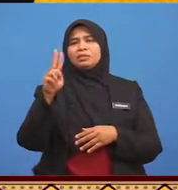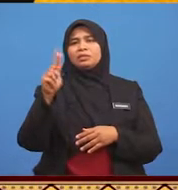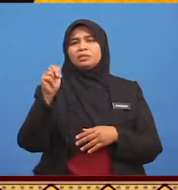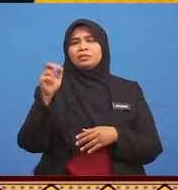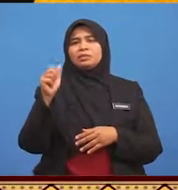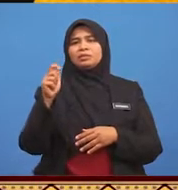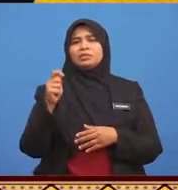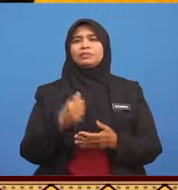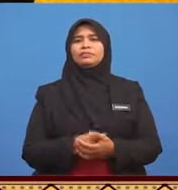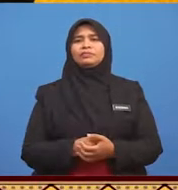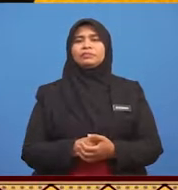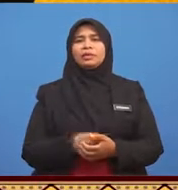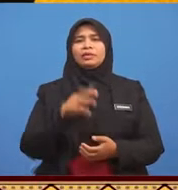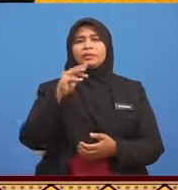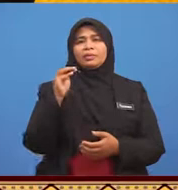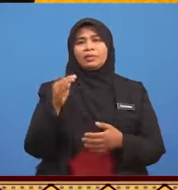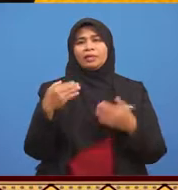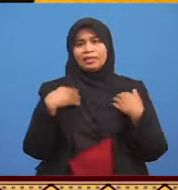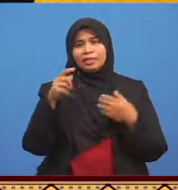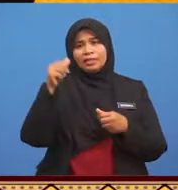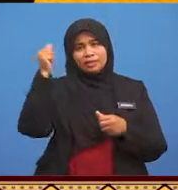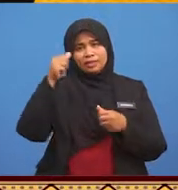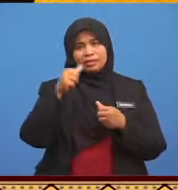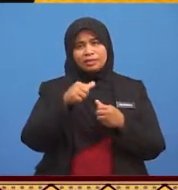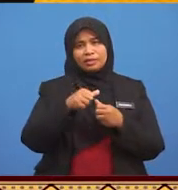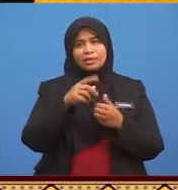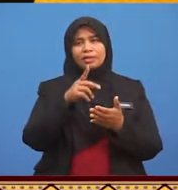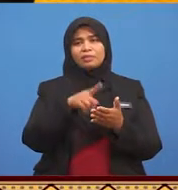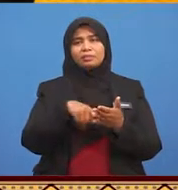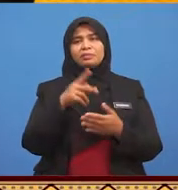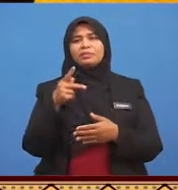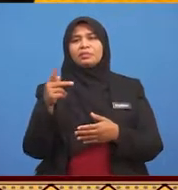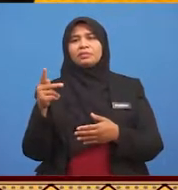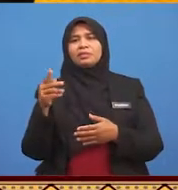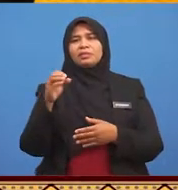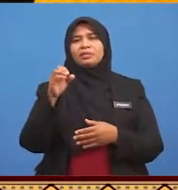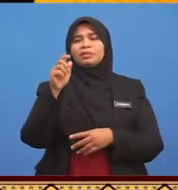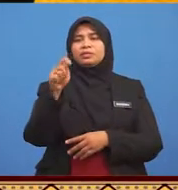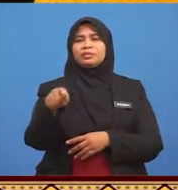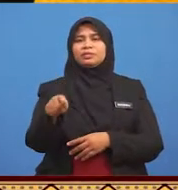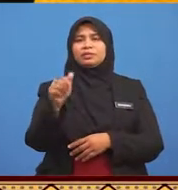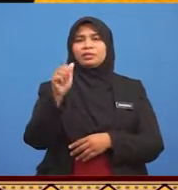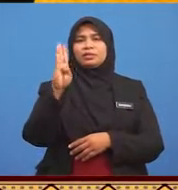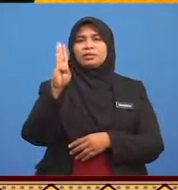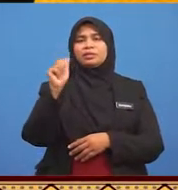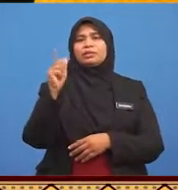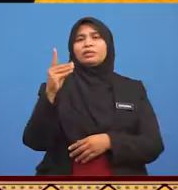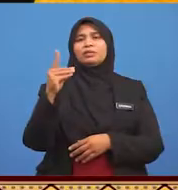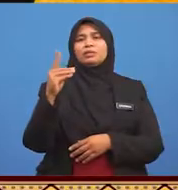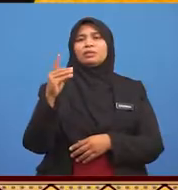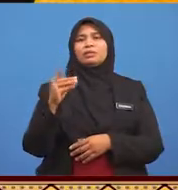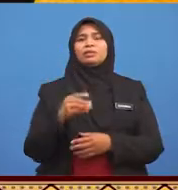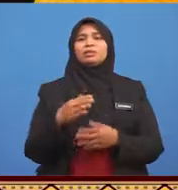Murid-murid masih ingat tak lagi apakah perkara-perkara sunat abad itu? Perkara-perkara sunat ab'ad